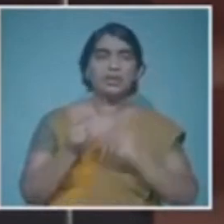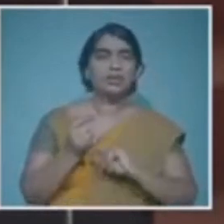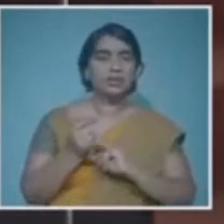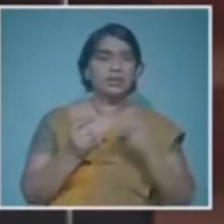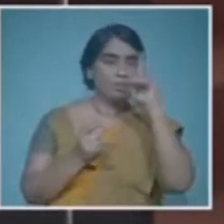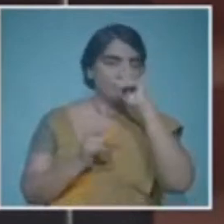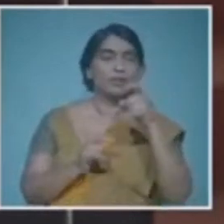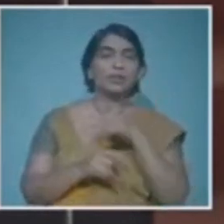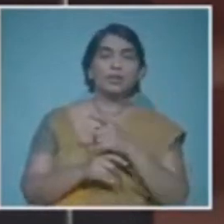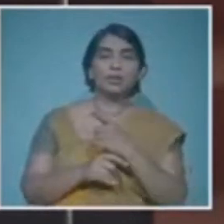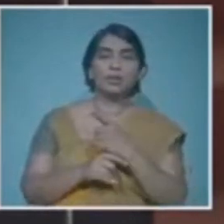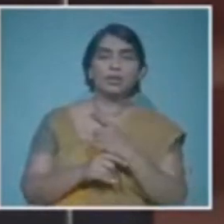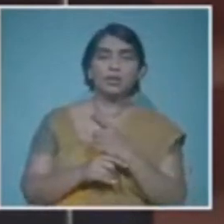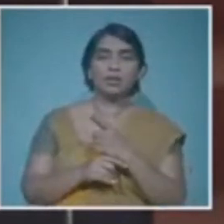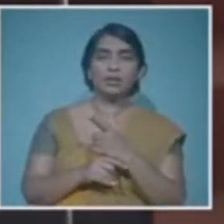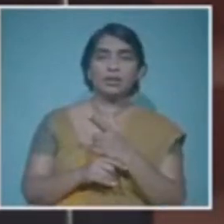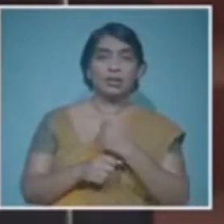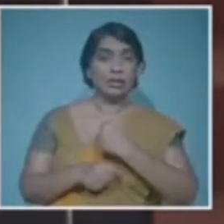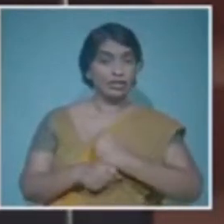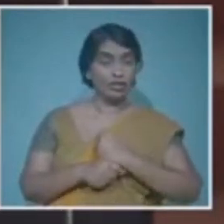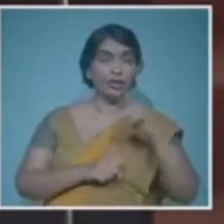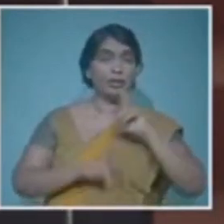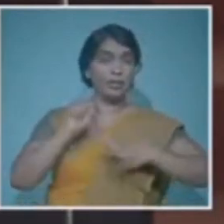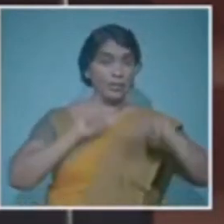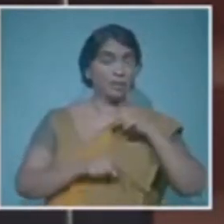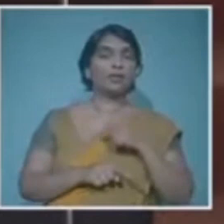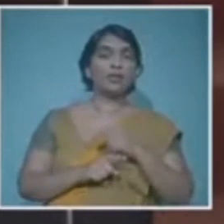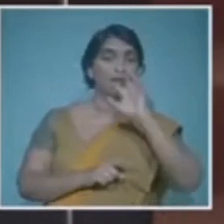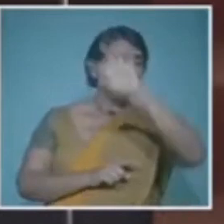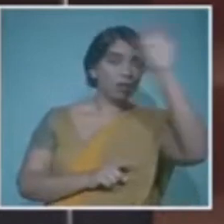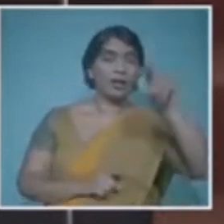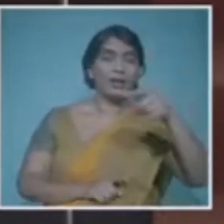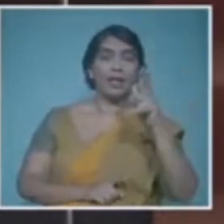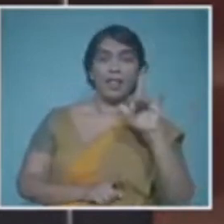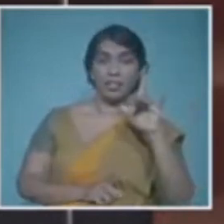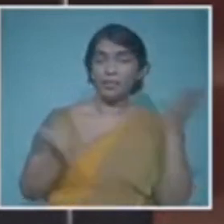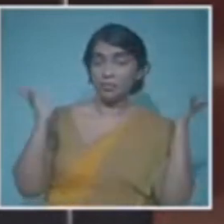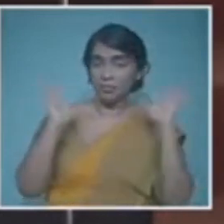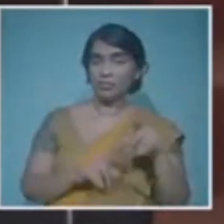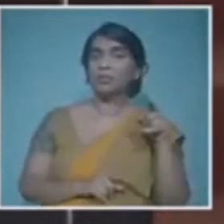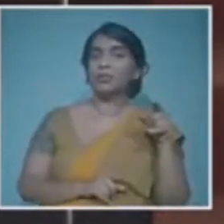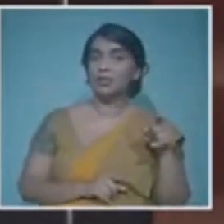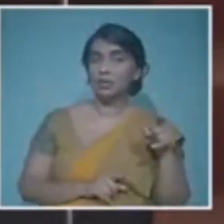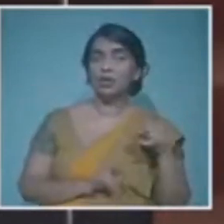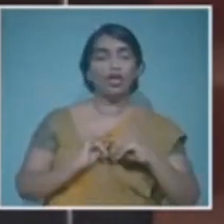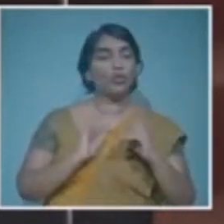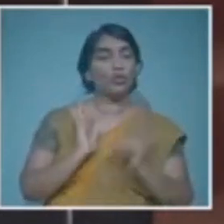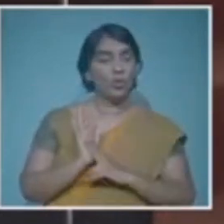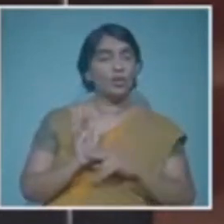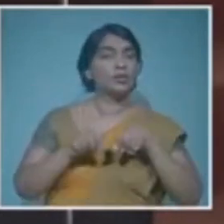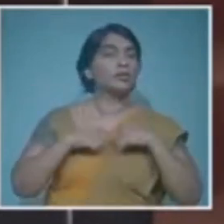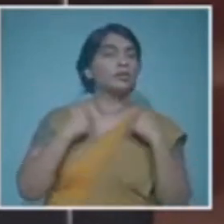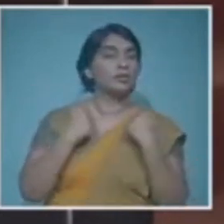මාසේ ජෙනරල් ඇසෙම්බ්ලි එකට රටවල් 175ක් ඉන්න එක්සත් ජාතික